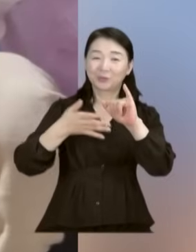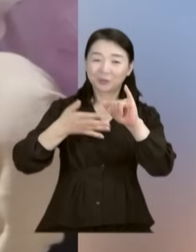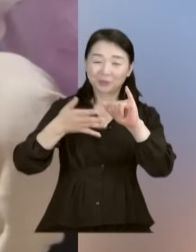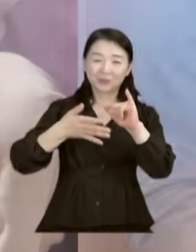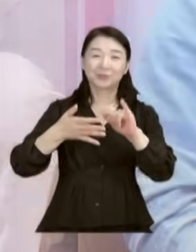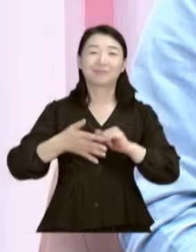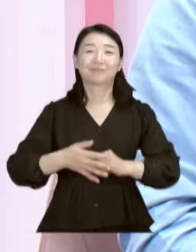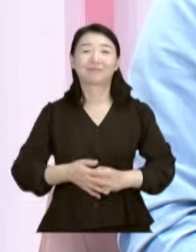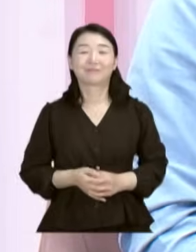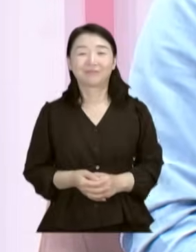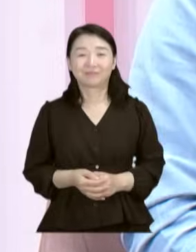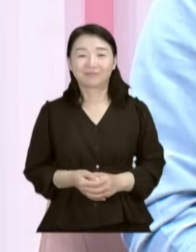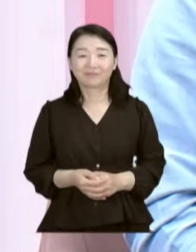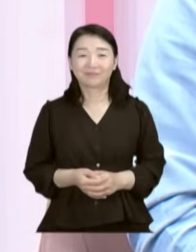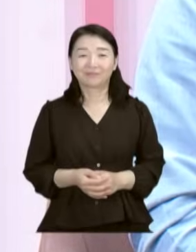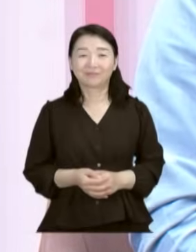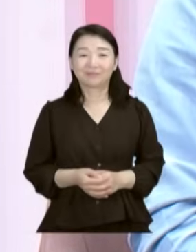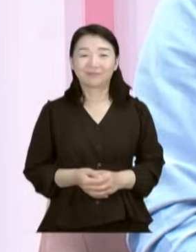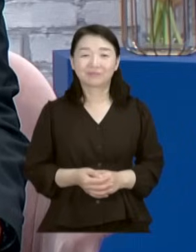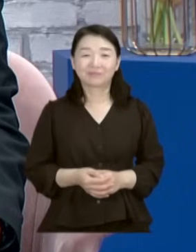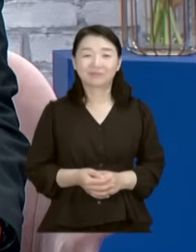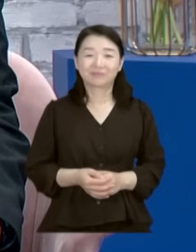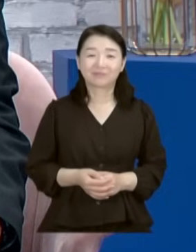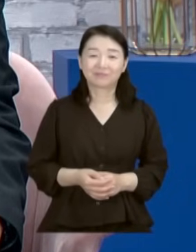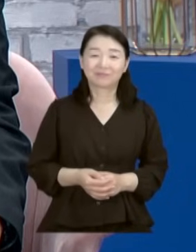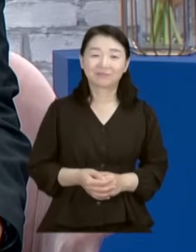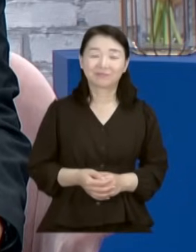하시고 지금